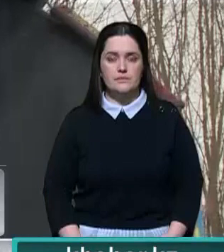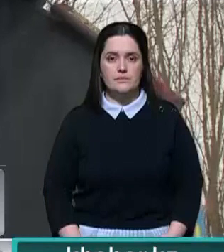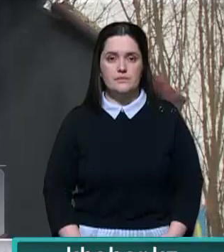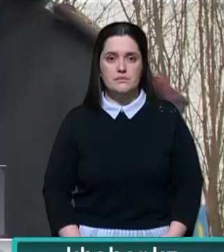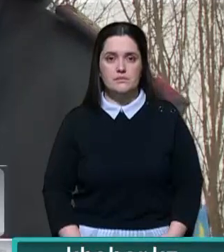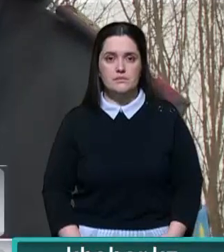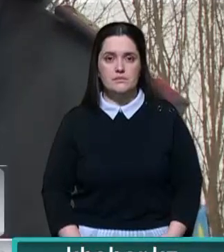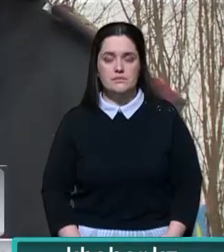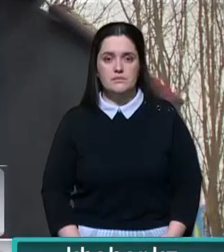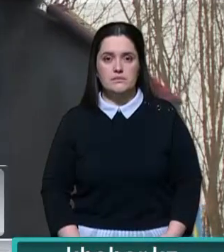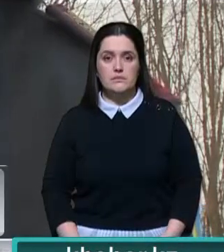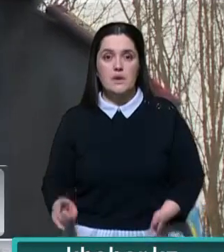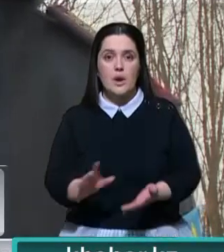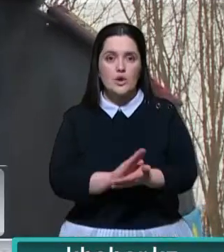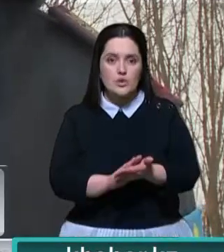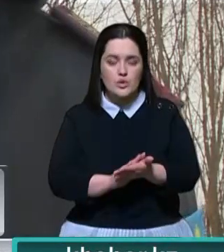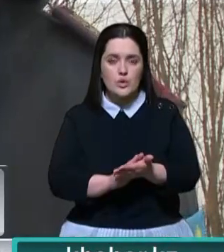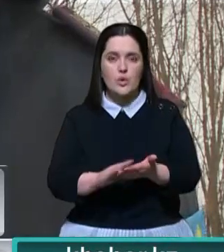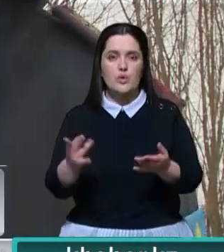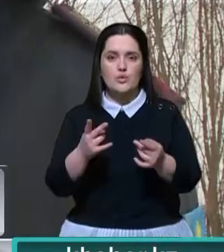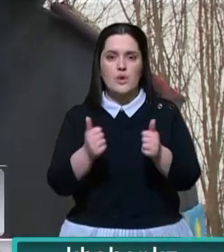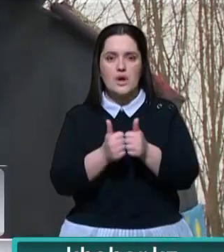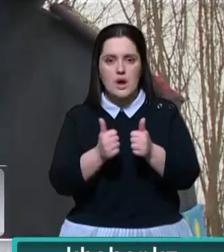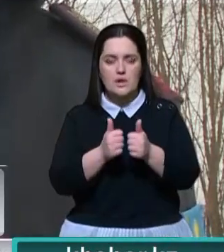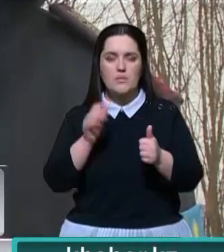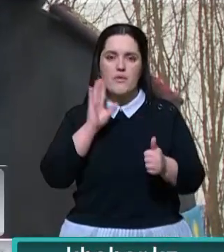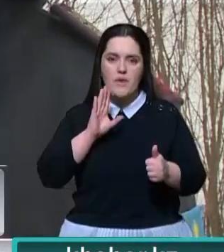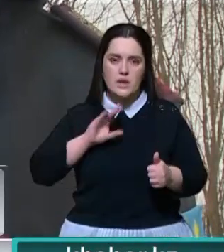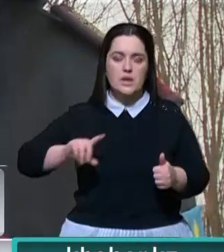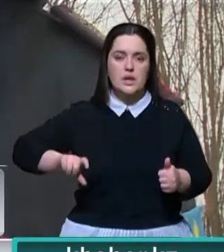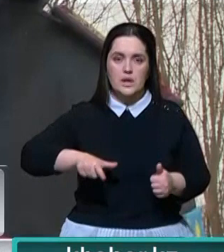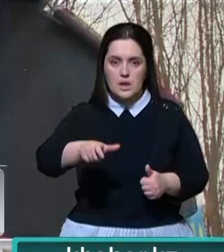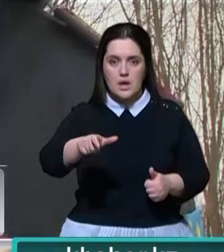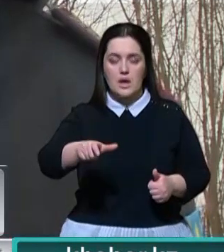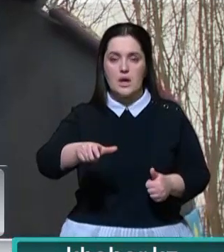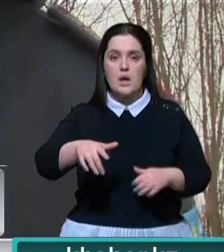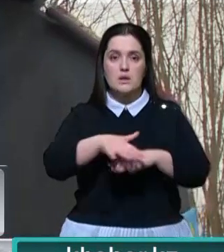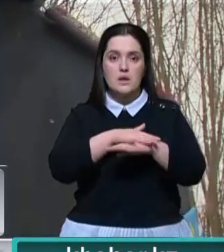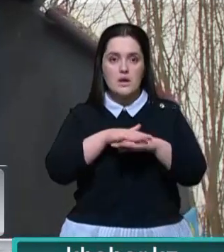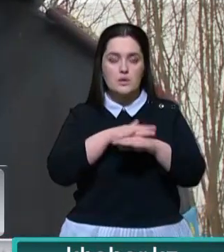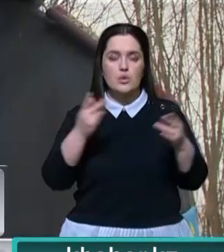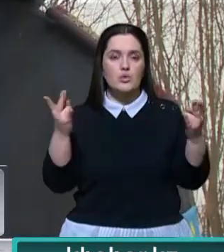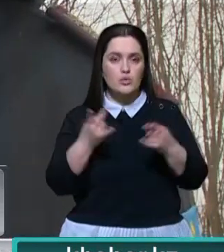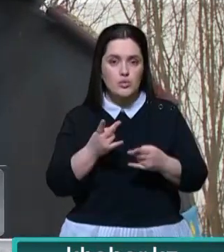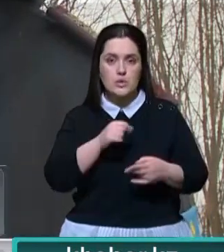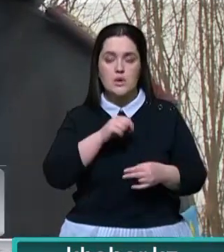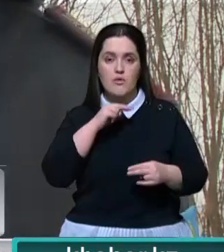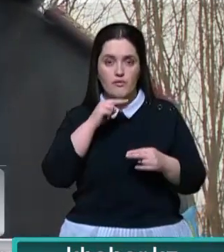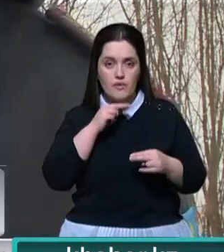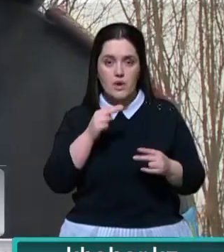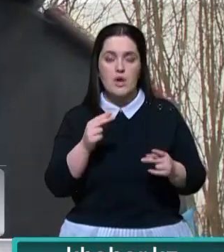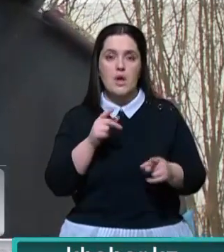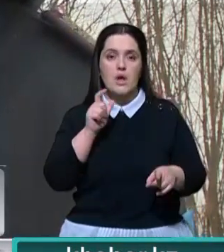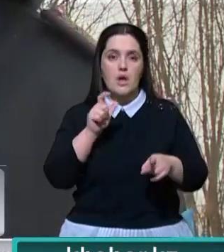Промывка русел ручьев, очистка рыков. Но хотелось бы отметить, что населению тоже необходимо на сегодняшний день уже